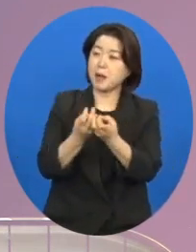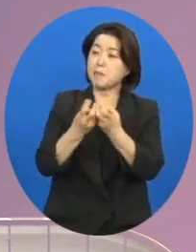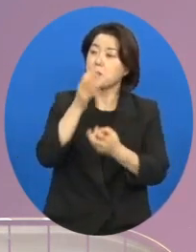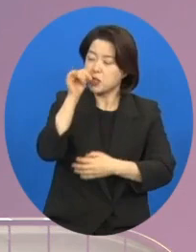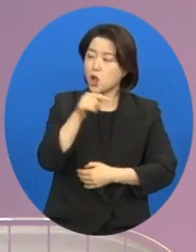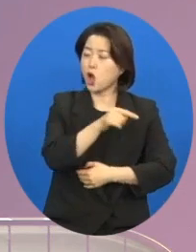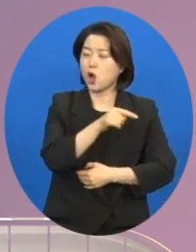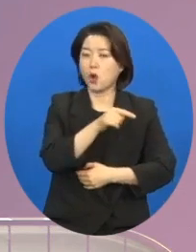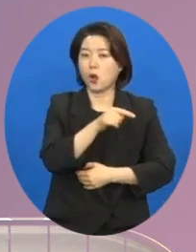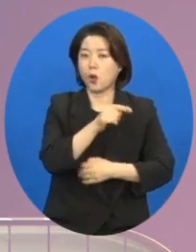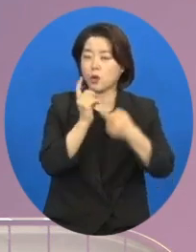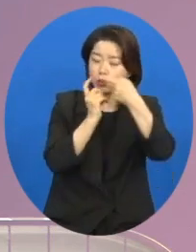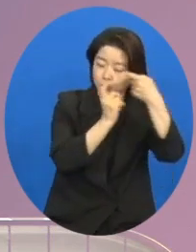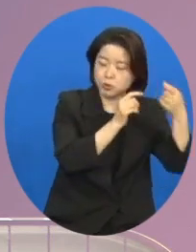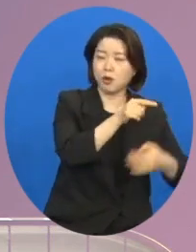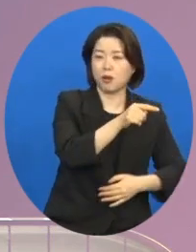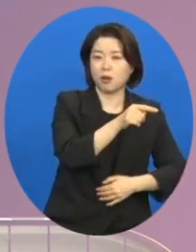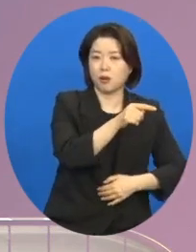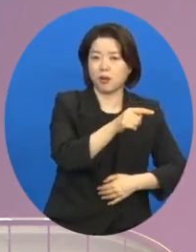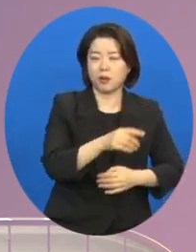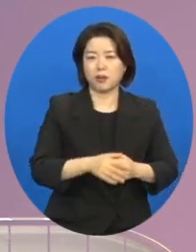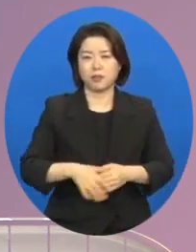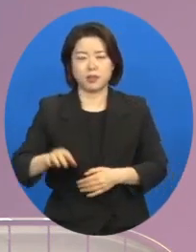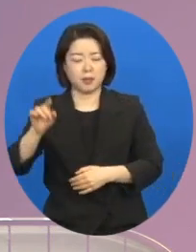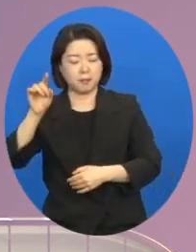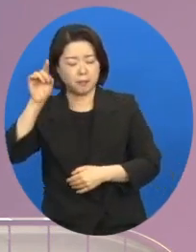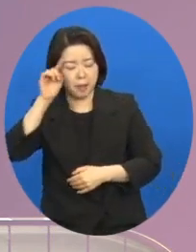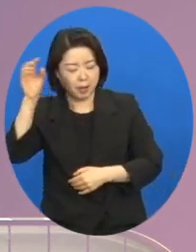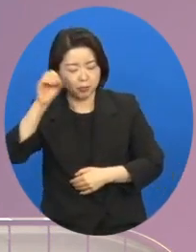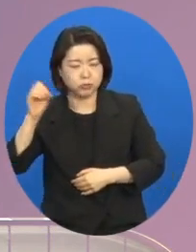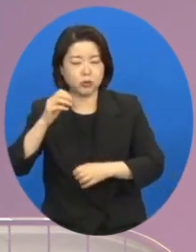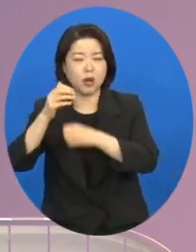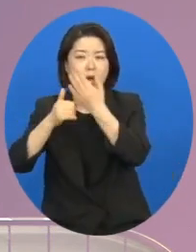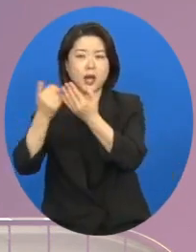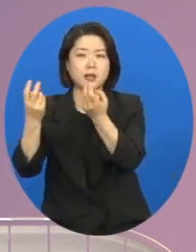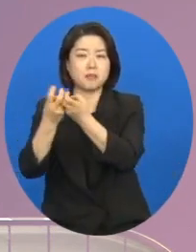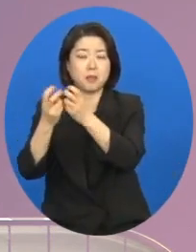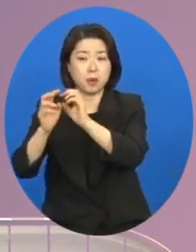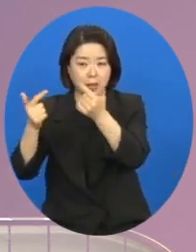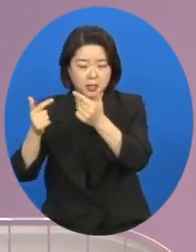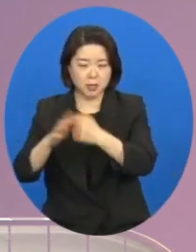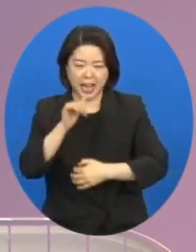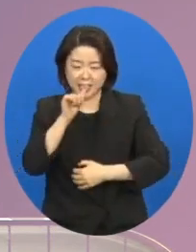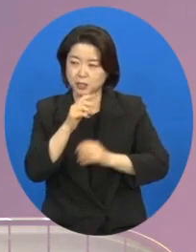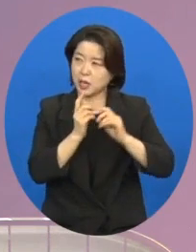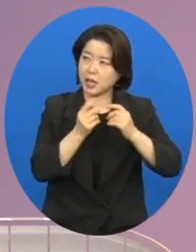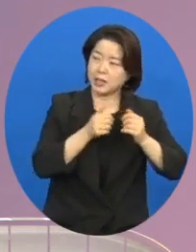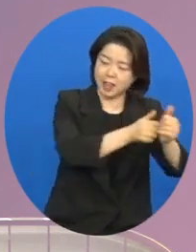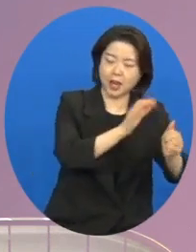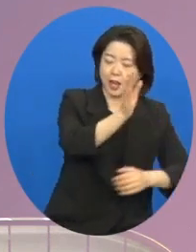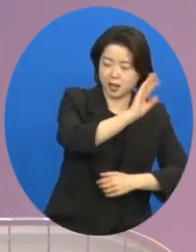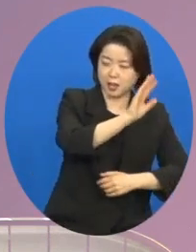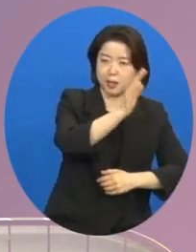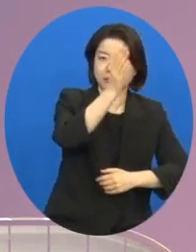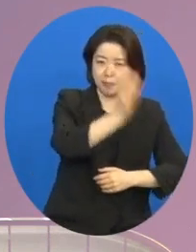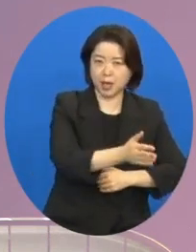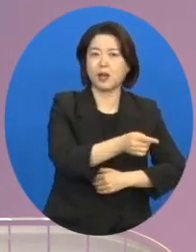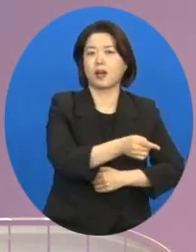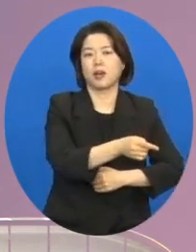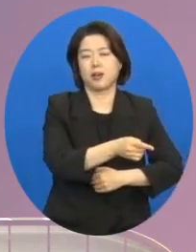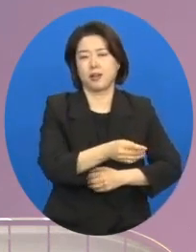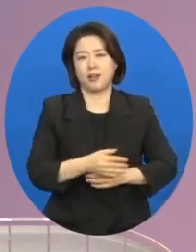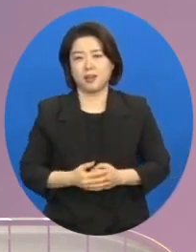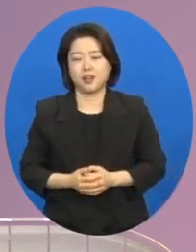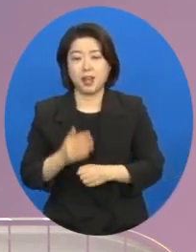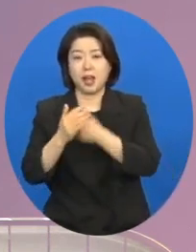근데 그가 그러는 거예요. 100% 하나님 방법이 아니면 절대 따르지 않겠습니다. 하나님의 은혜로